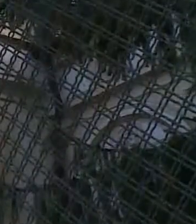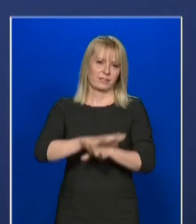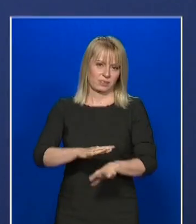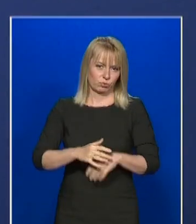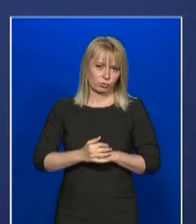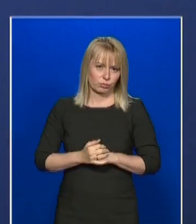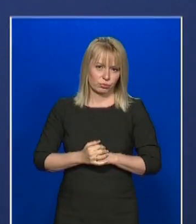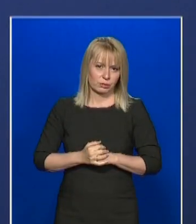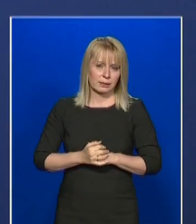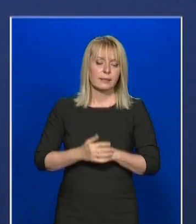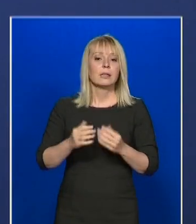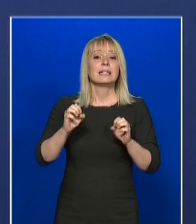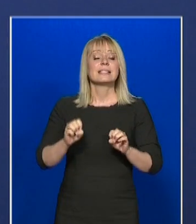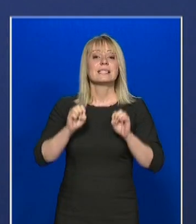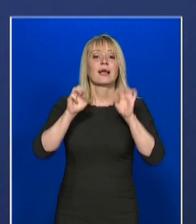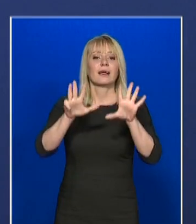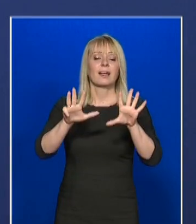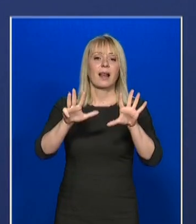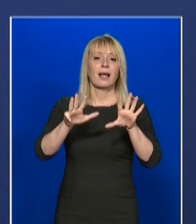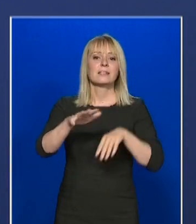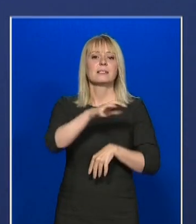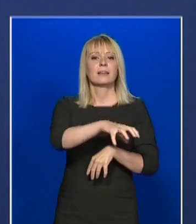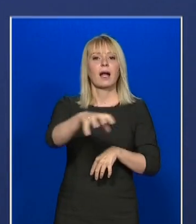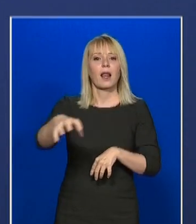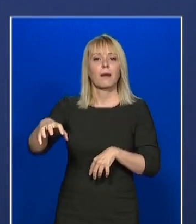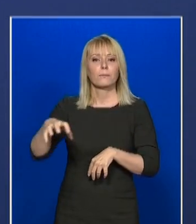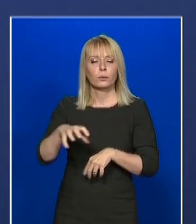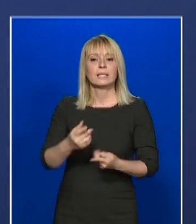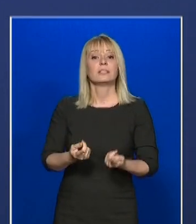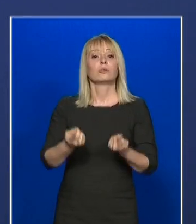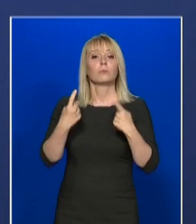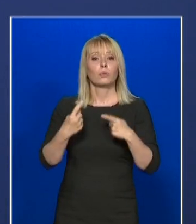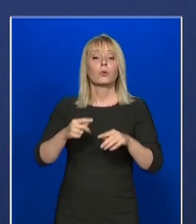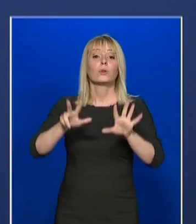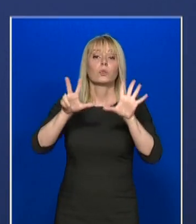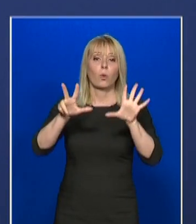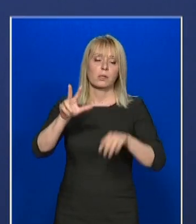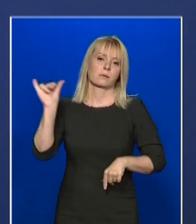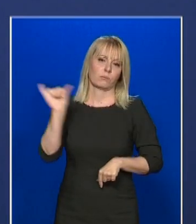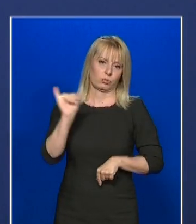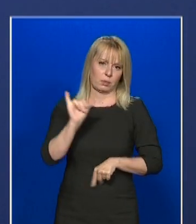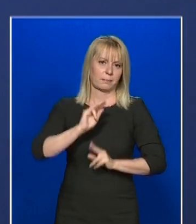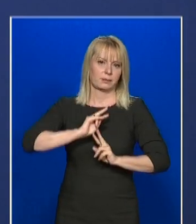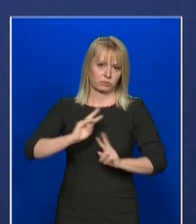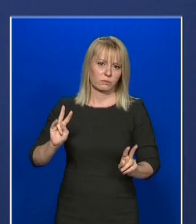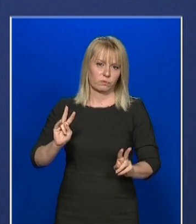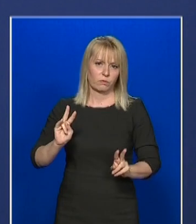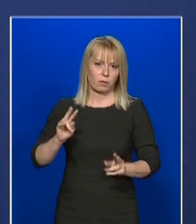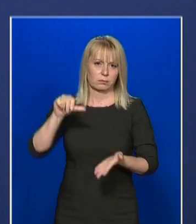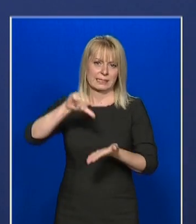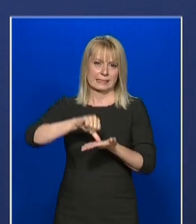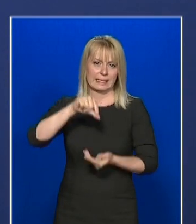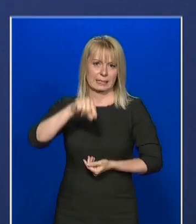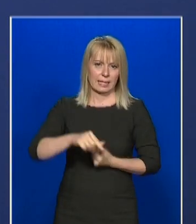járvány. A 19 településből 8 budapesti székhelyű.